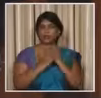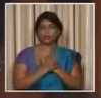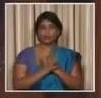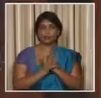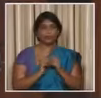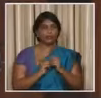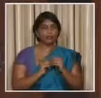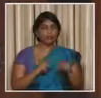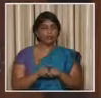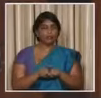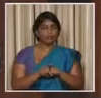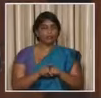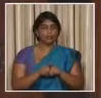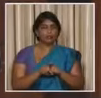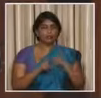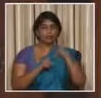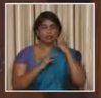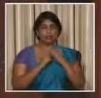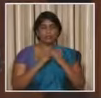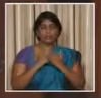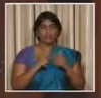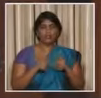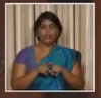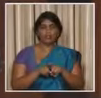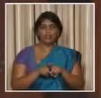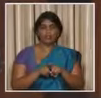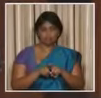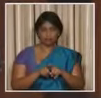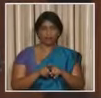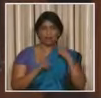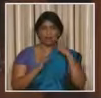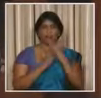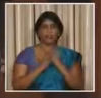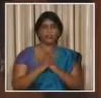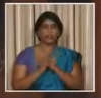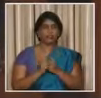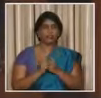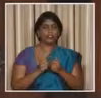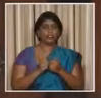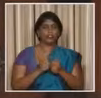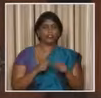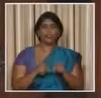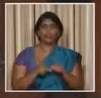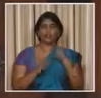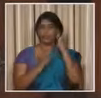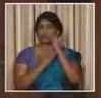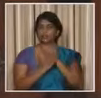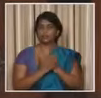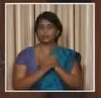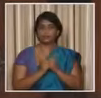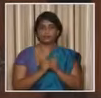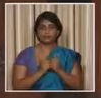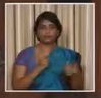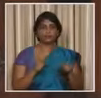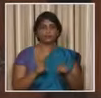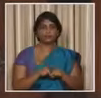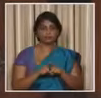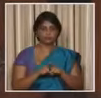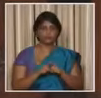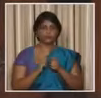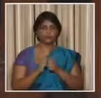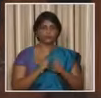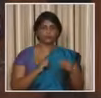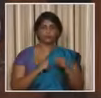බිල වැඩි කරන්න යනවා කියලා අපිට දැනගන්න ආරංචියක් තියෙනවා. ඒ වගේම තමයි වතුර බිල. මං අද උදෑසන අපේ ගෙදර වාඩිලා ඉන්නකොට අදාව වතුර බීටරේ මේ